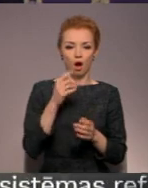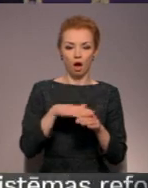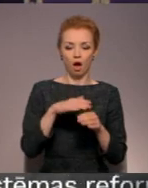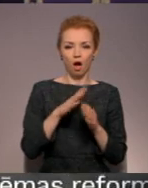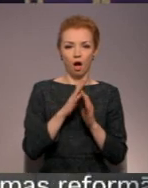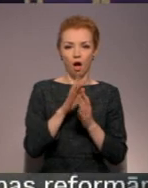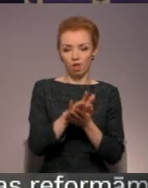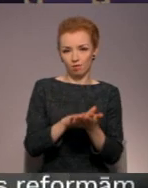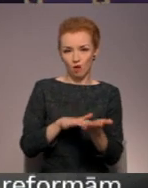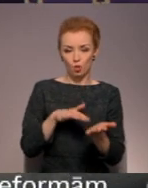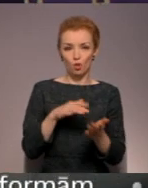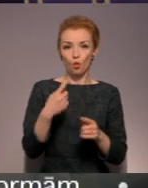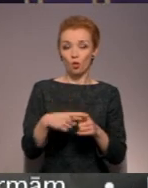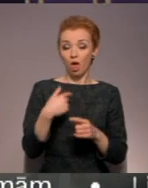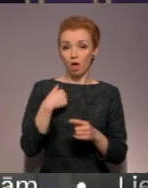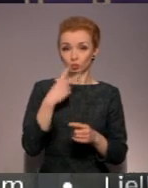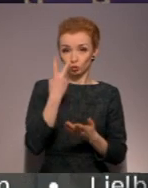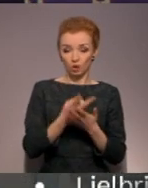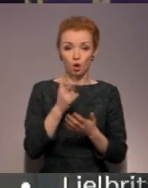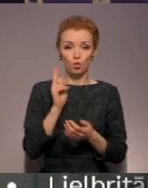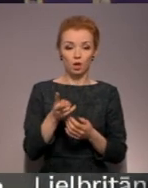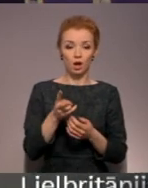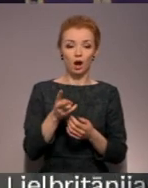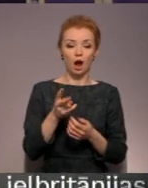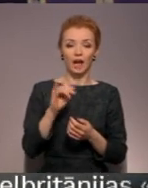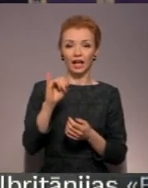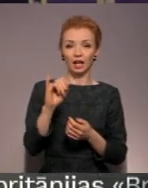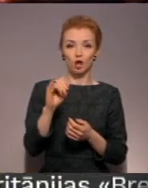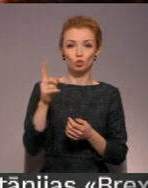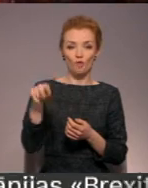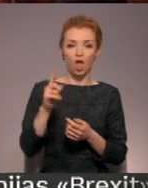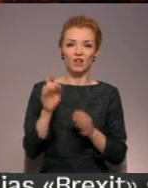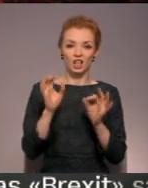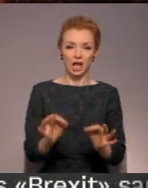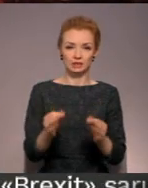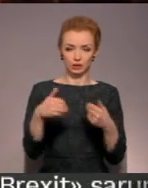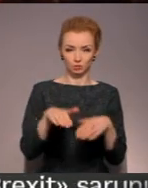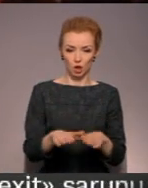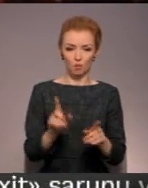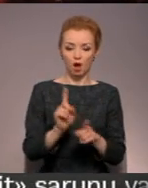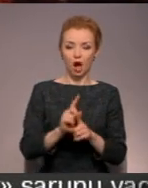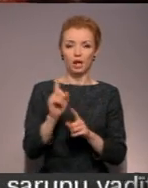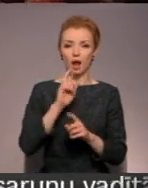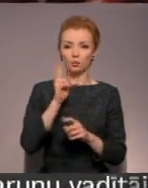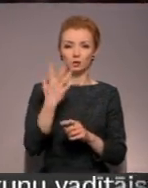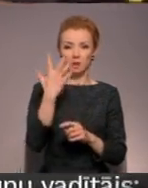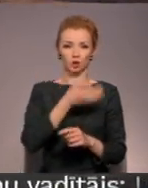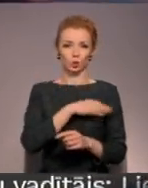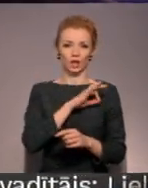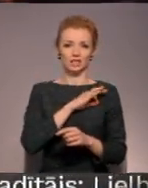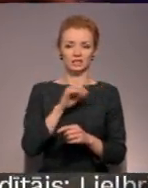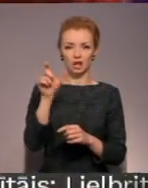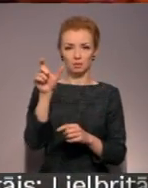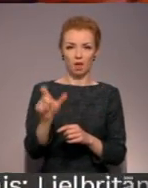es uzskatu, ka spriedums attiecībā pret Inušu Vaivu ir taisnīgs. Vēl apsūdzētas 5 juridiskās personas,